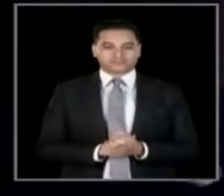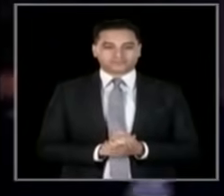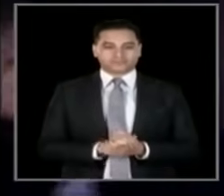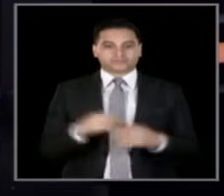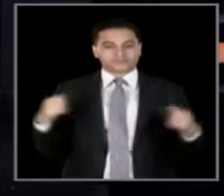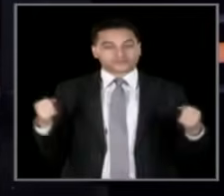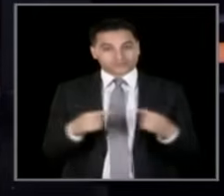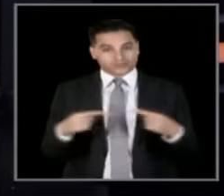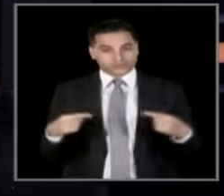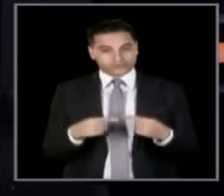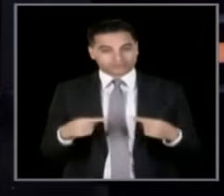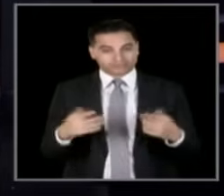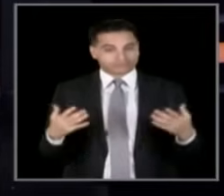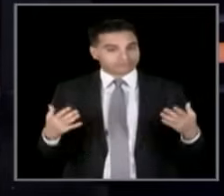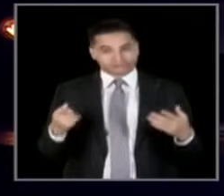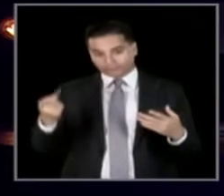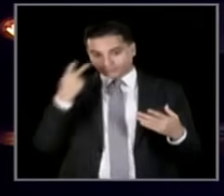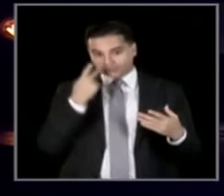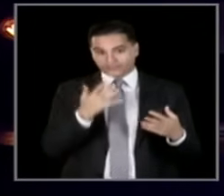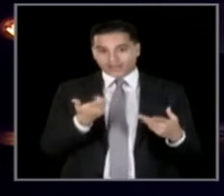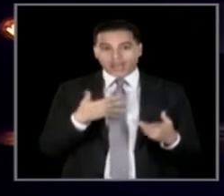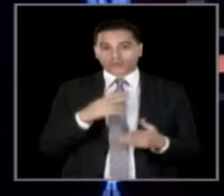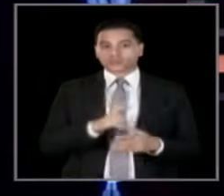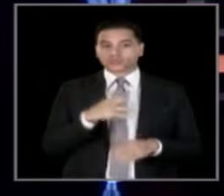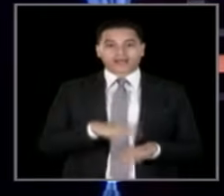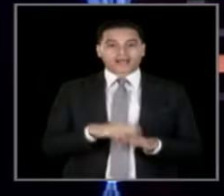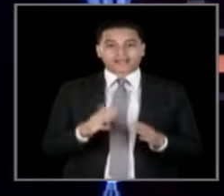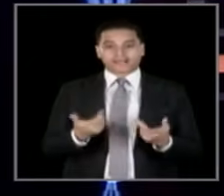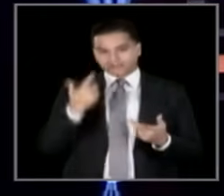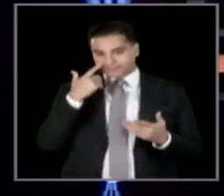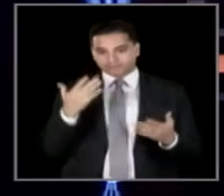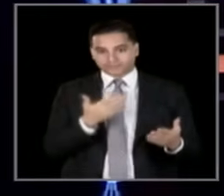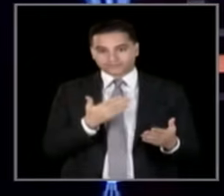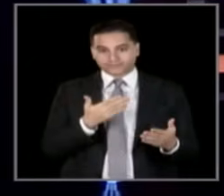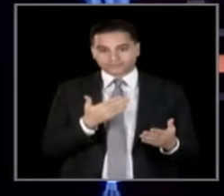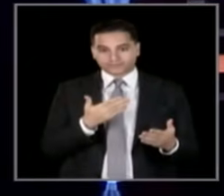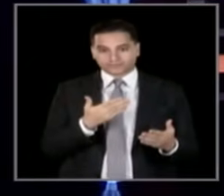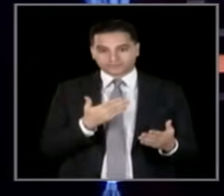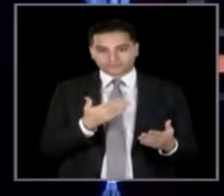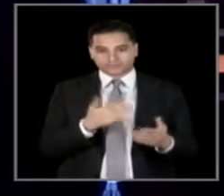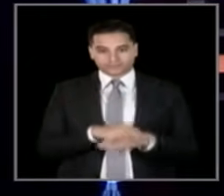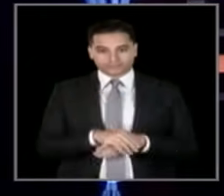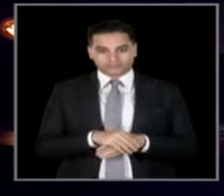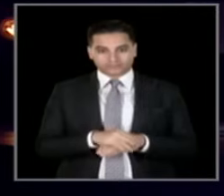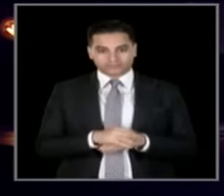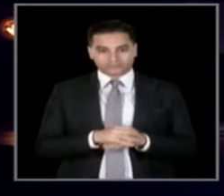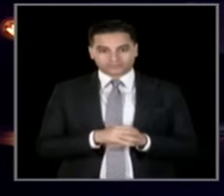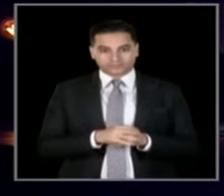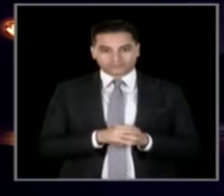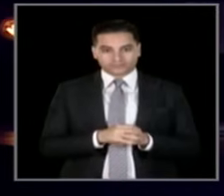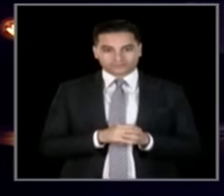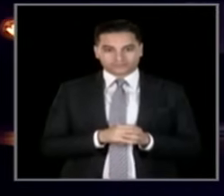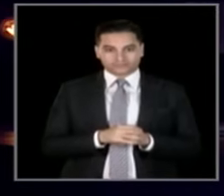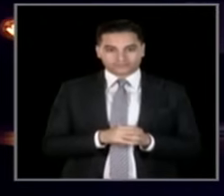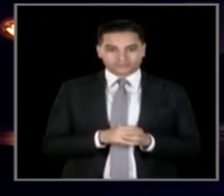سويتش، ايه رأيكم؟ تحبوا يتسألوا فيه؟ أولمبياد. ده تخصص